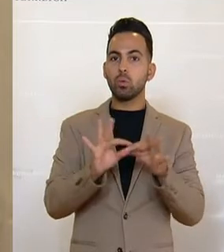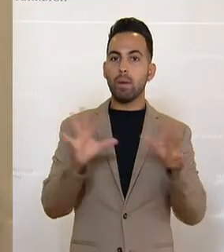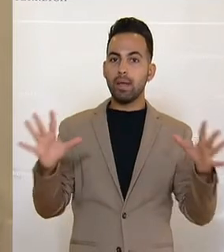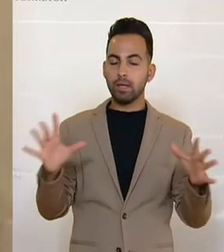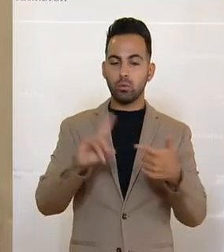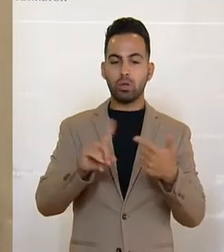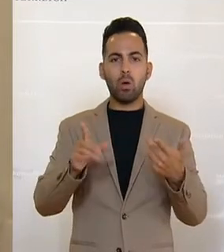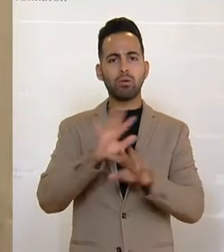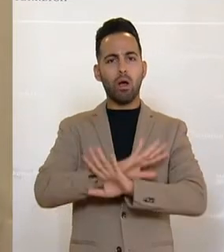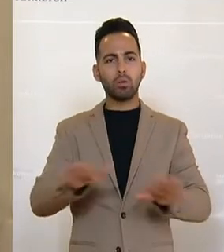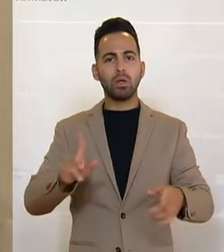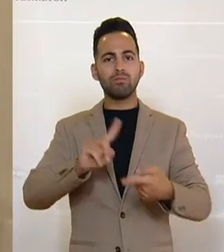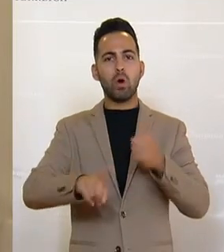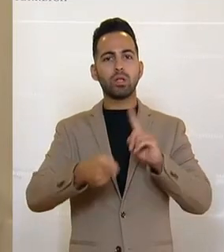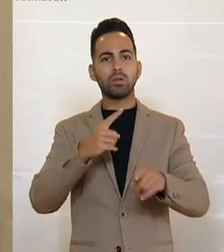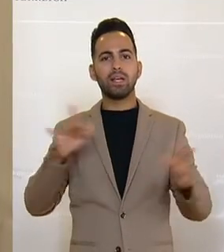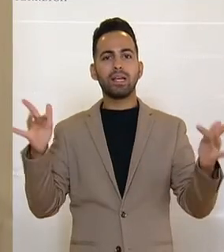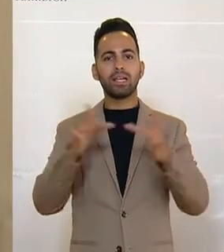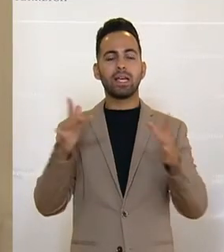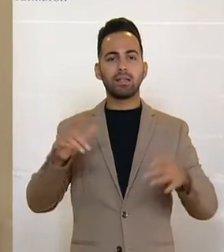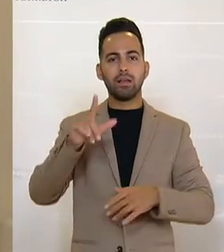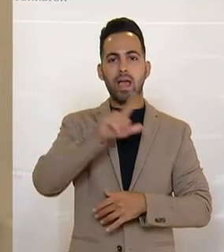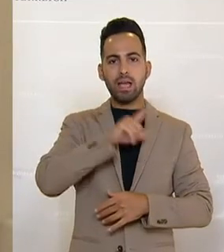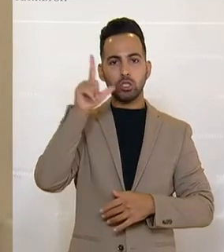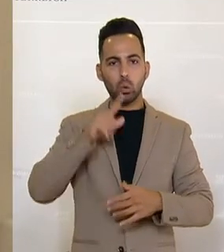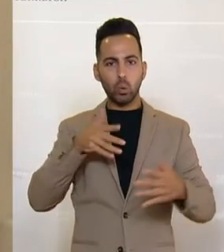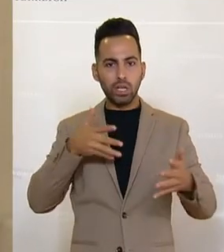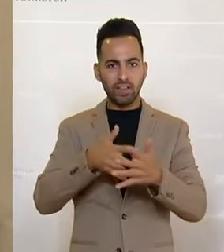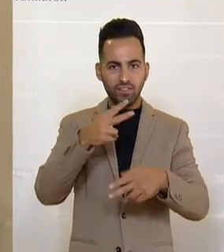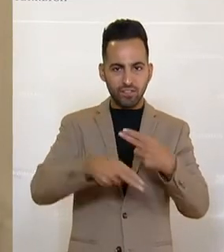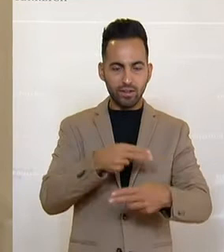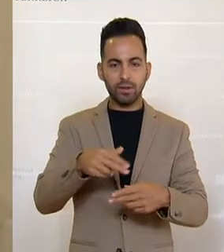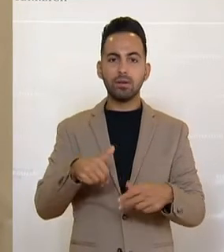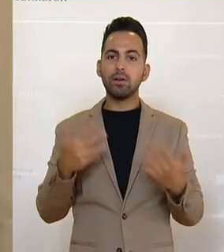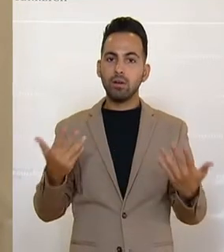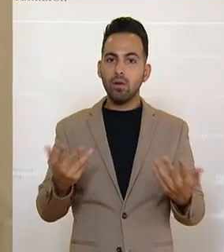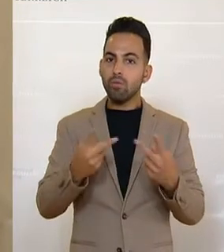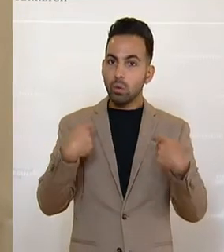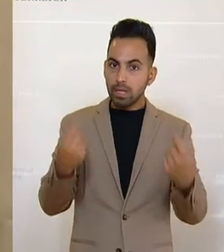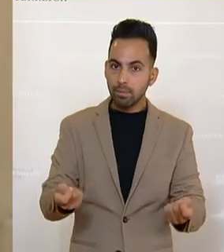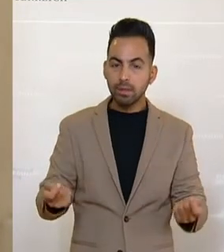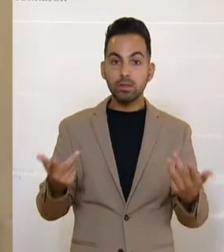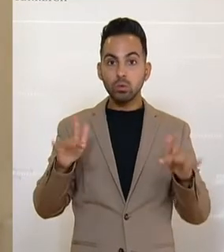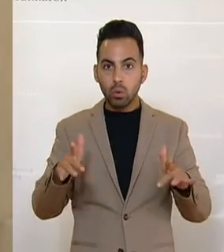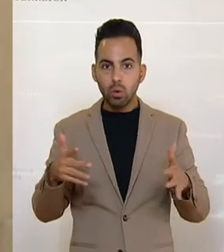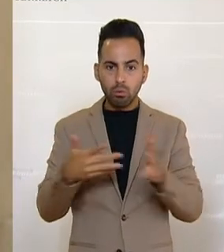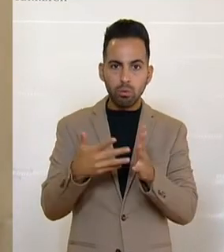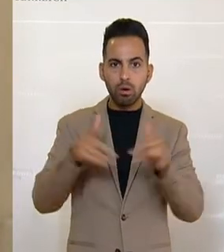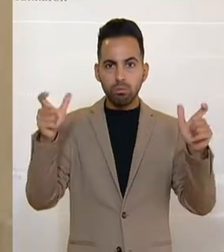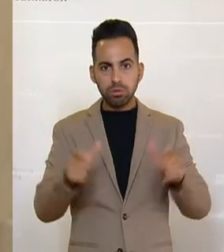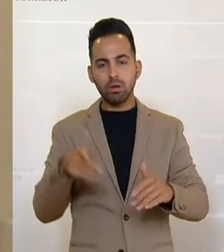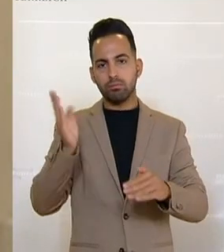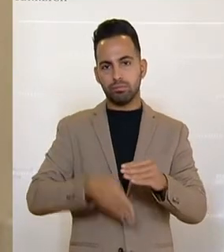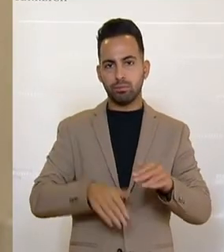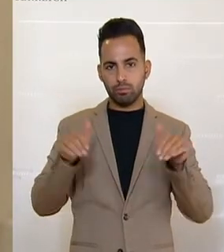keine Politisierung der Exekutive, die der Justiz hier zuarbeitet. Wo es das gibt, gehört es beendet. Sehr